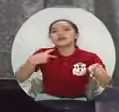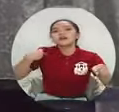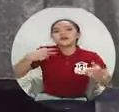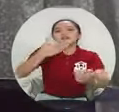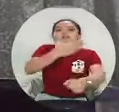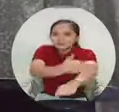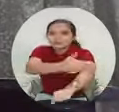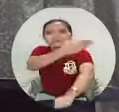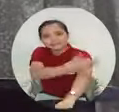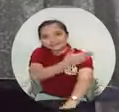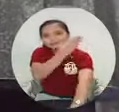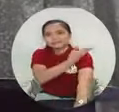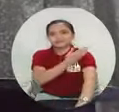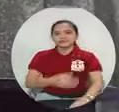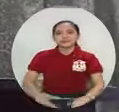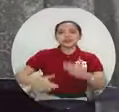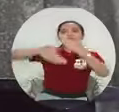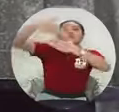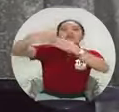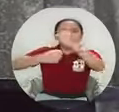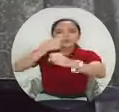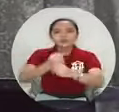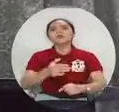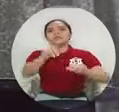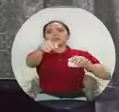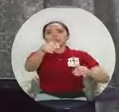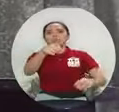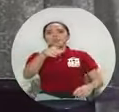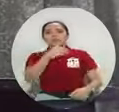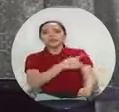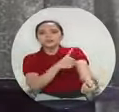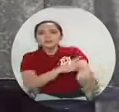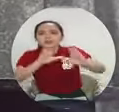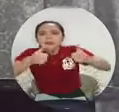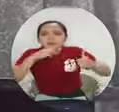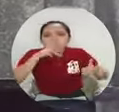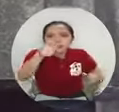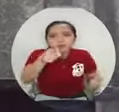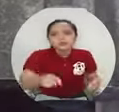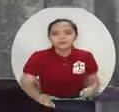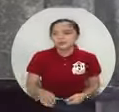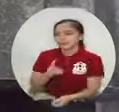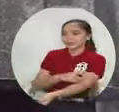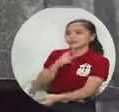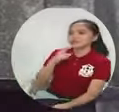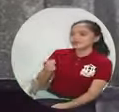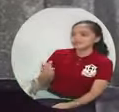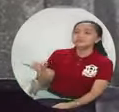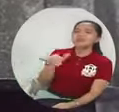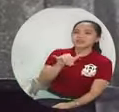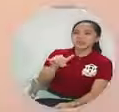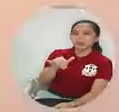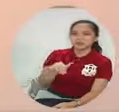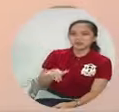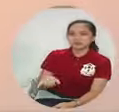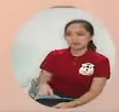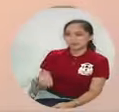may production. Di ba? May ego ba nga Kristiyano? May direksyon ba?